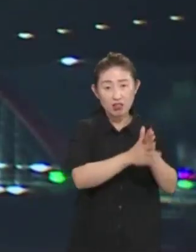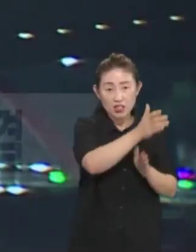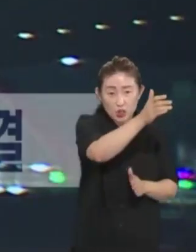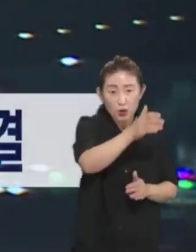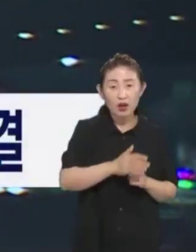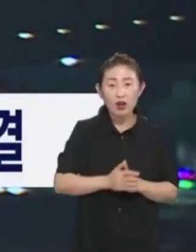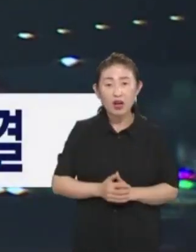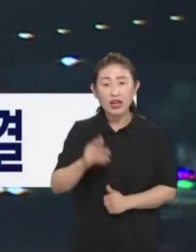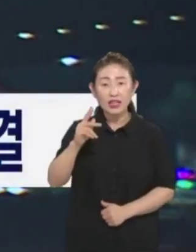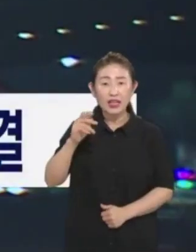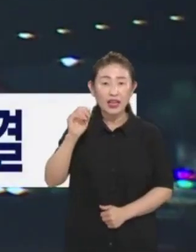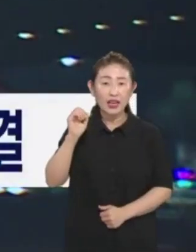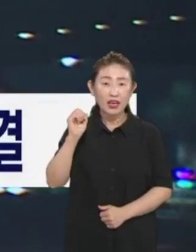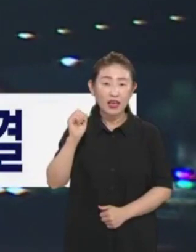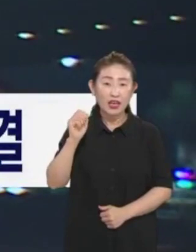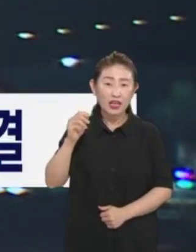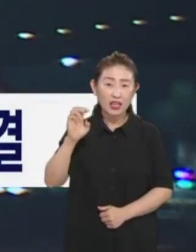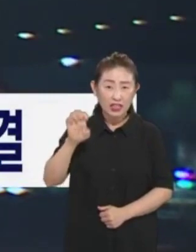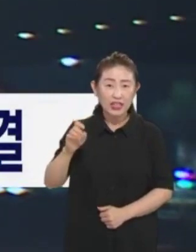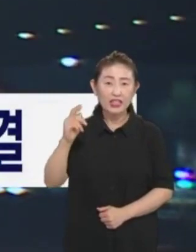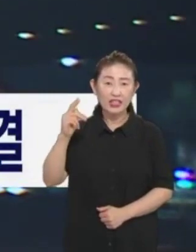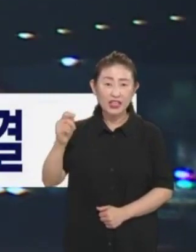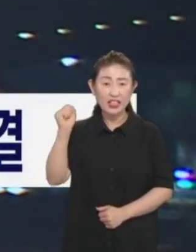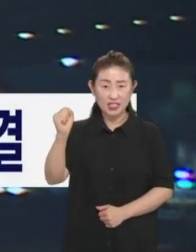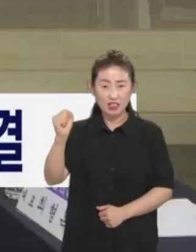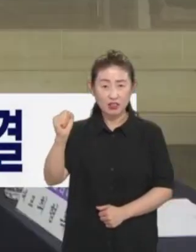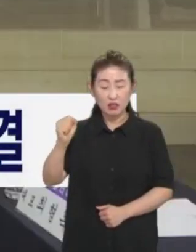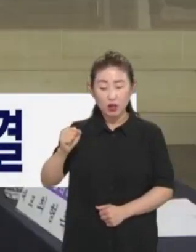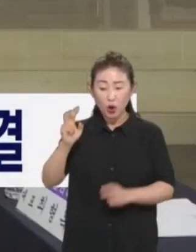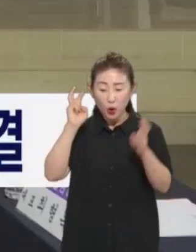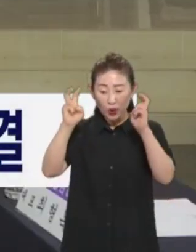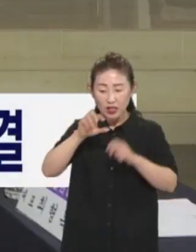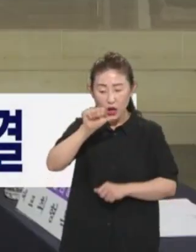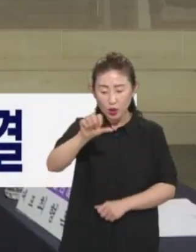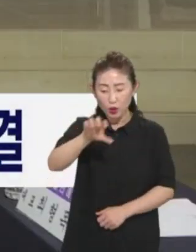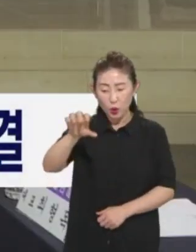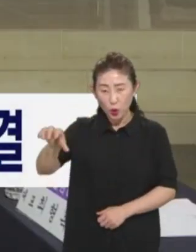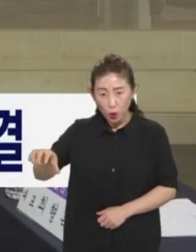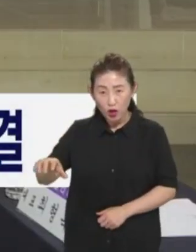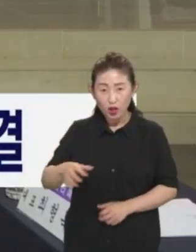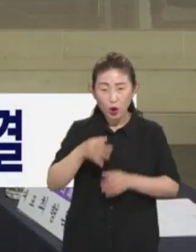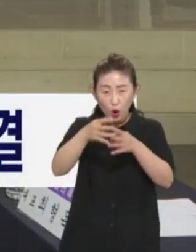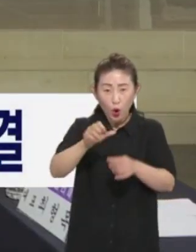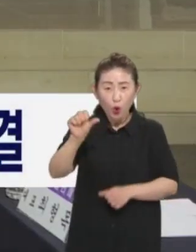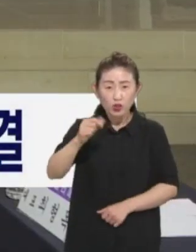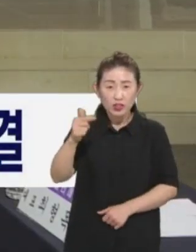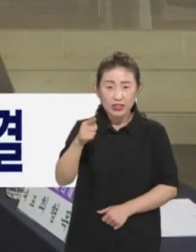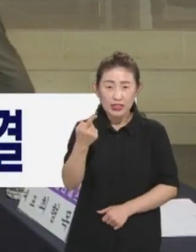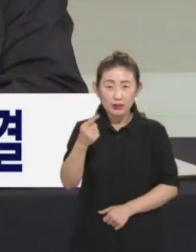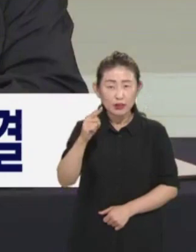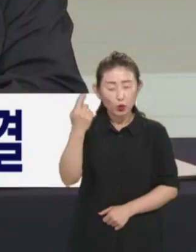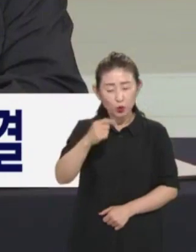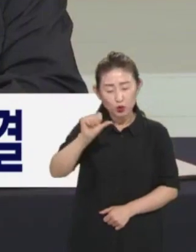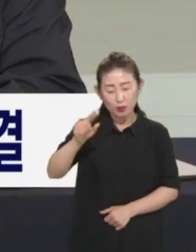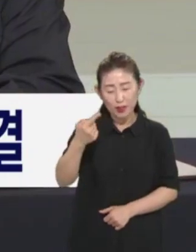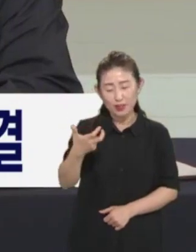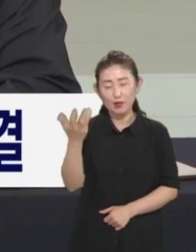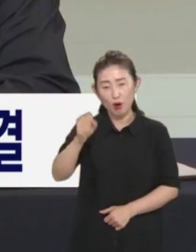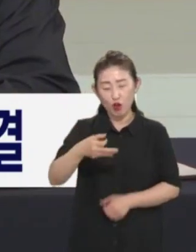아산시가 KLTS와 미래한국개발 등 국내 5개 기업과 총 5,170억 원 규모의 투자 협약을